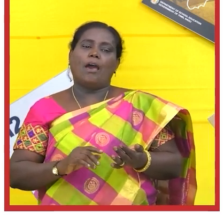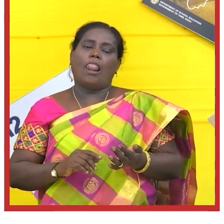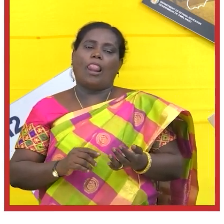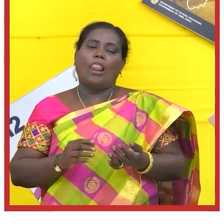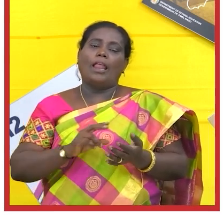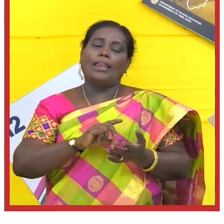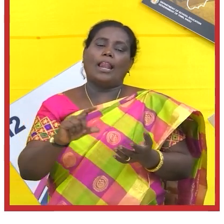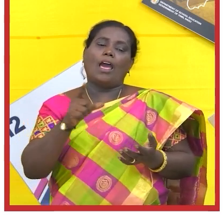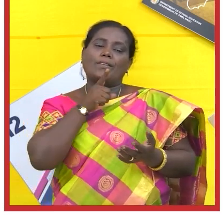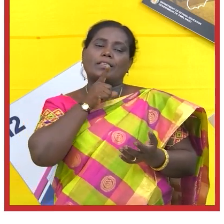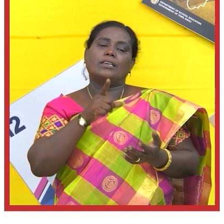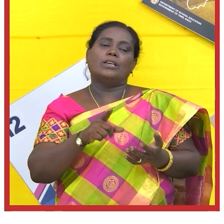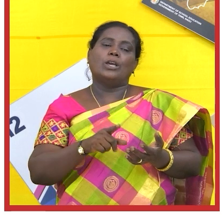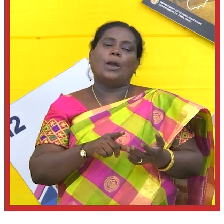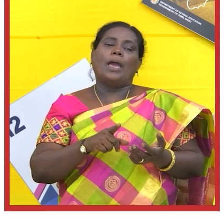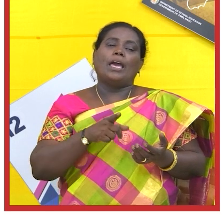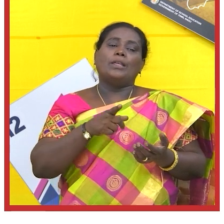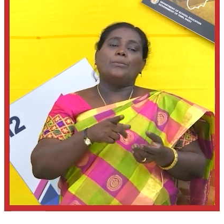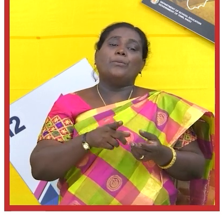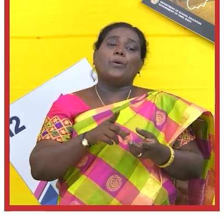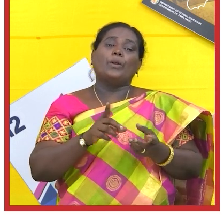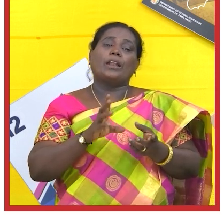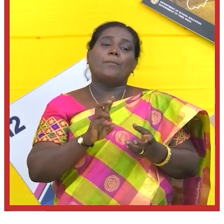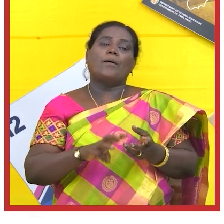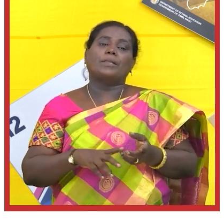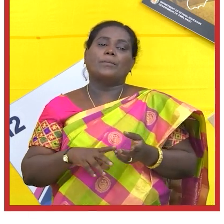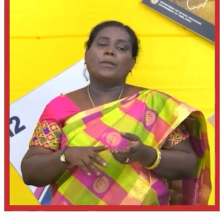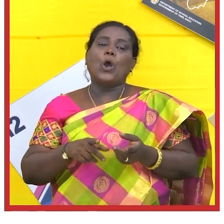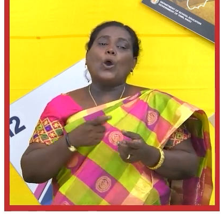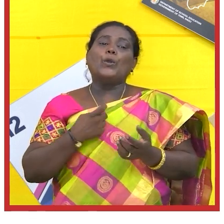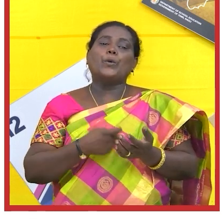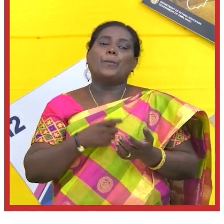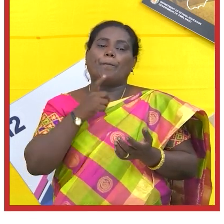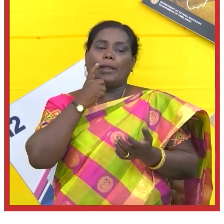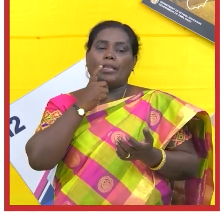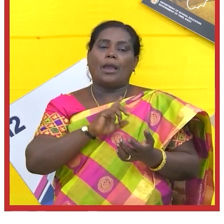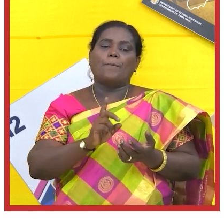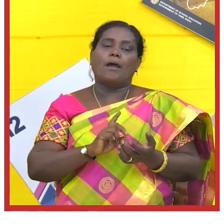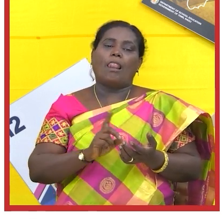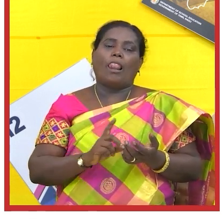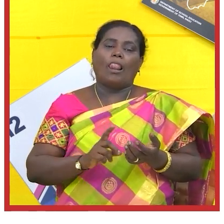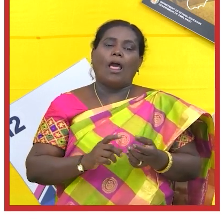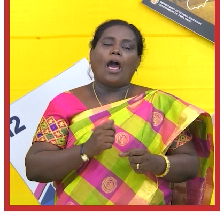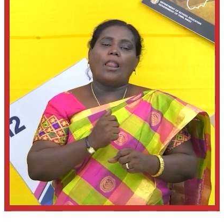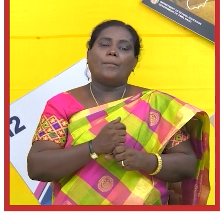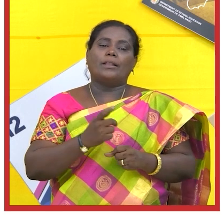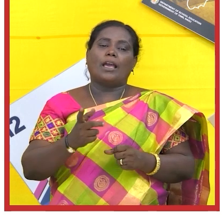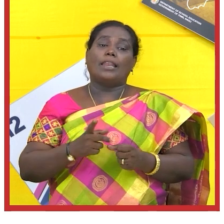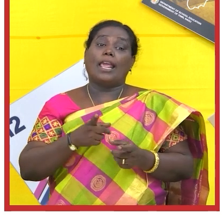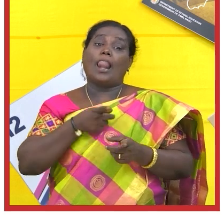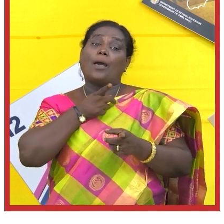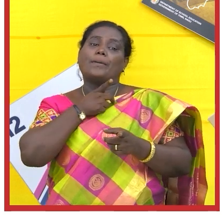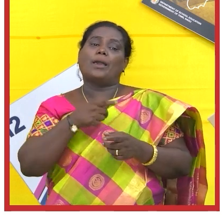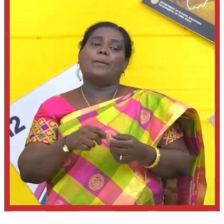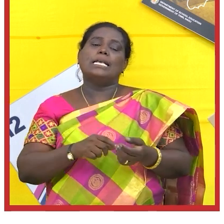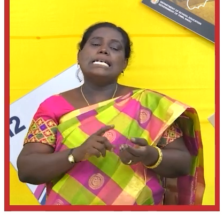நீலாவதி, மூவலூர் ராமாமிர்தம், ருக்மணி அம்மாள், அலமேலுமங்கை தாயார் அம்மாள், நீலாம்பிகை,